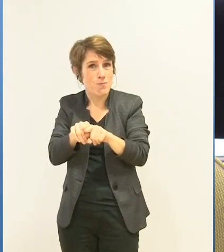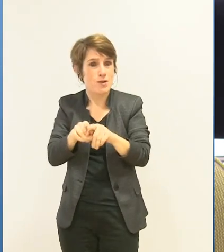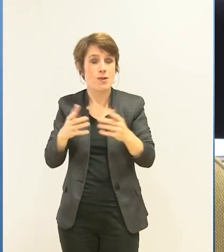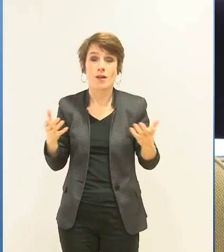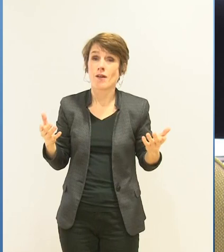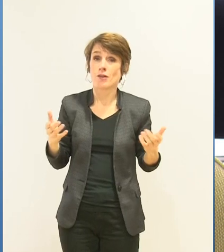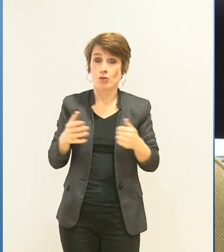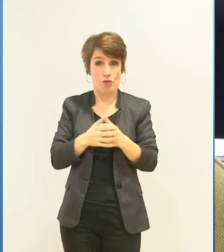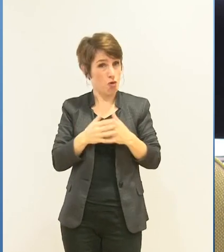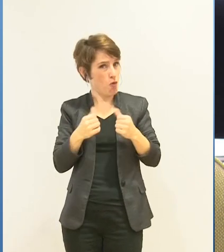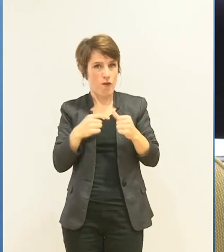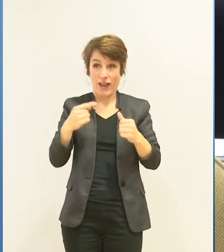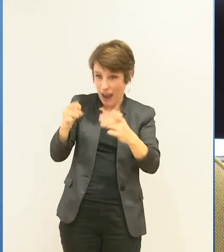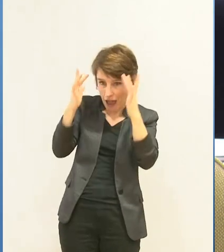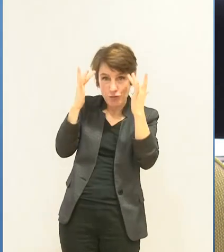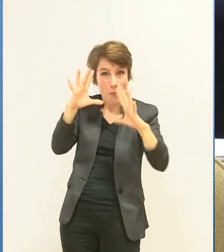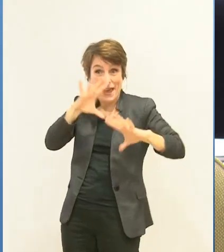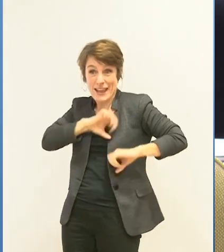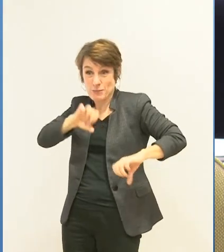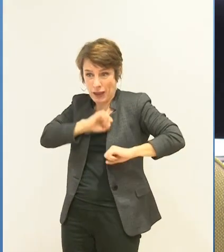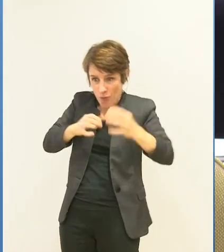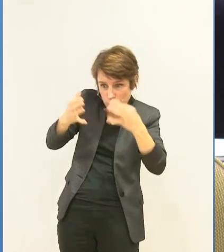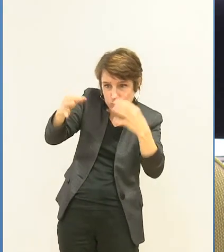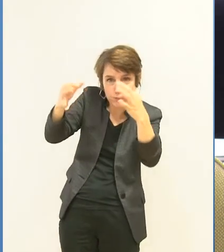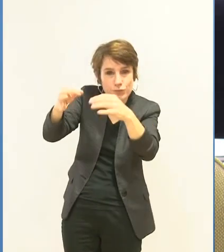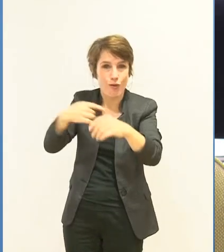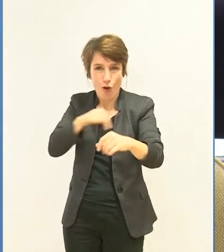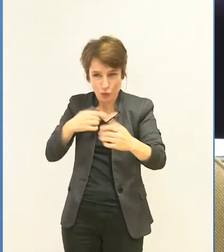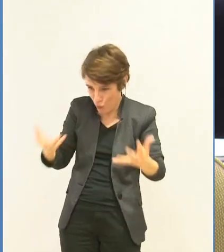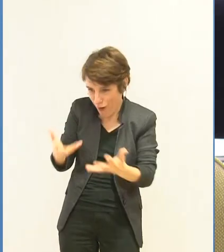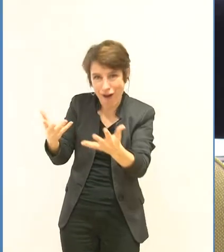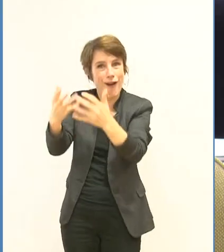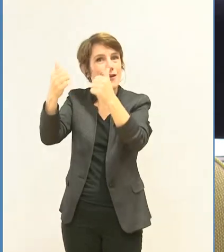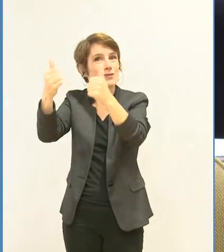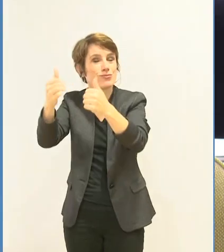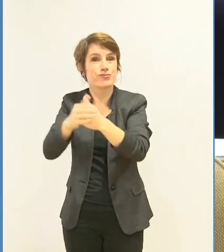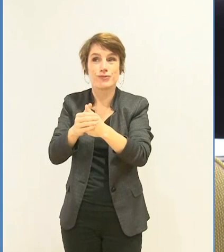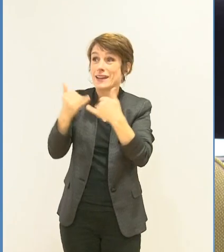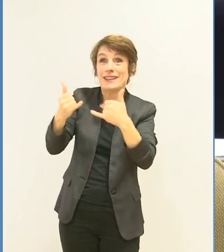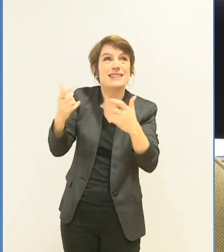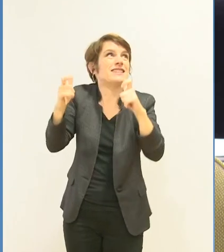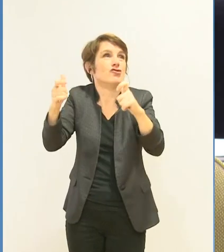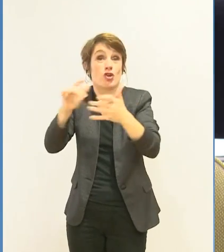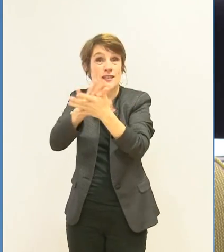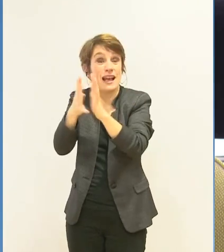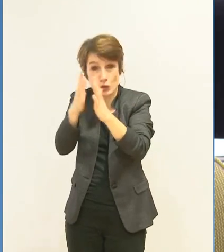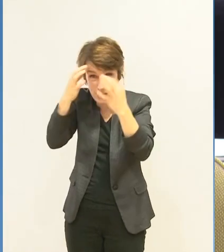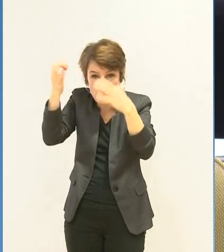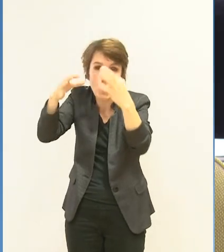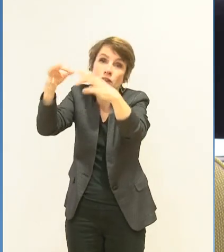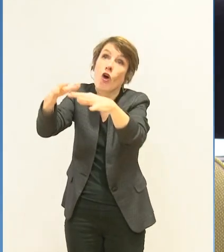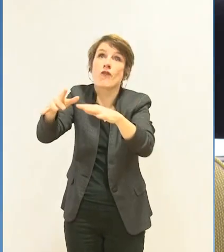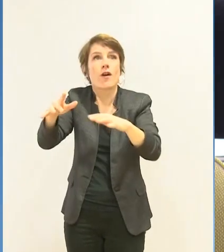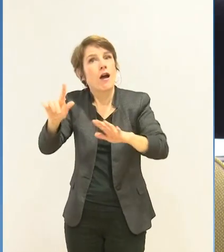ce qui est expérimental en matière de lien social on a sur le territoire des associations qui minent avec qui certes ne croise pas